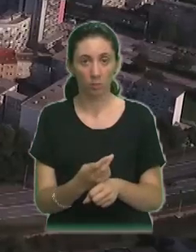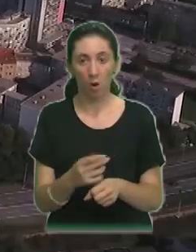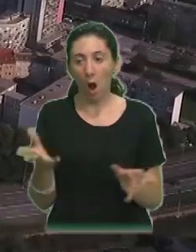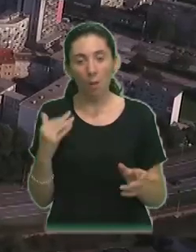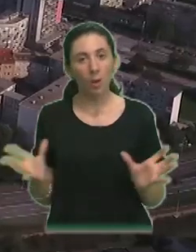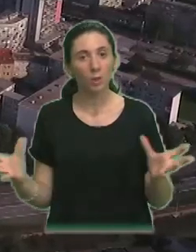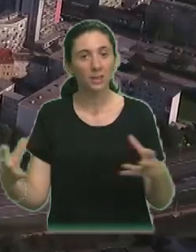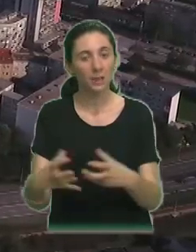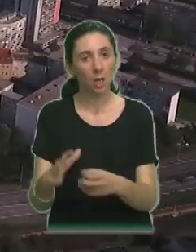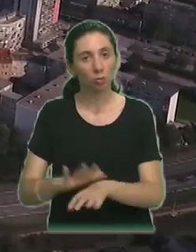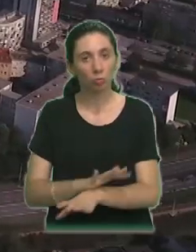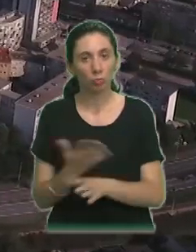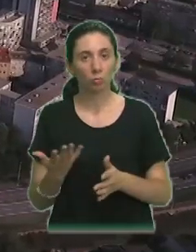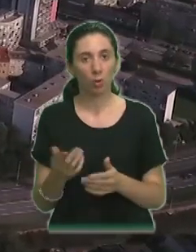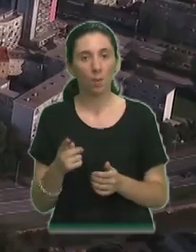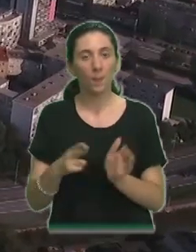osjećanje.